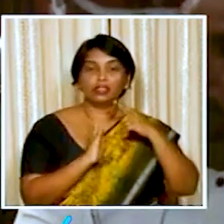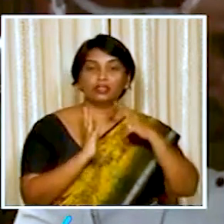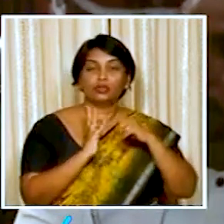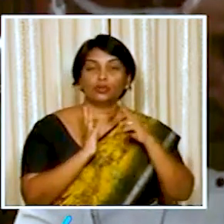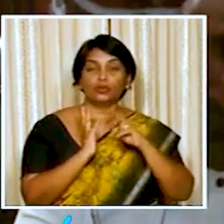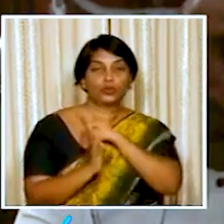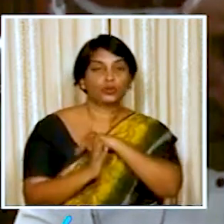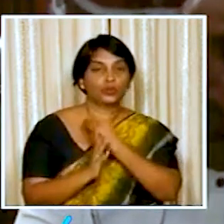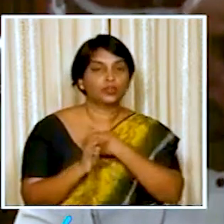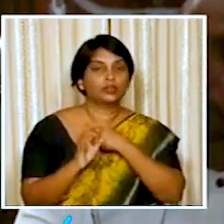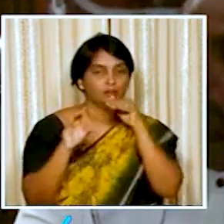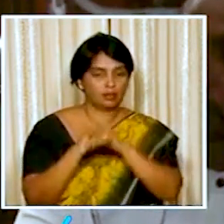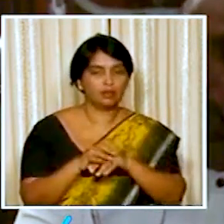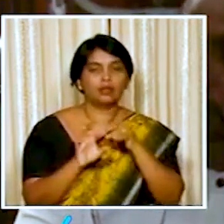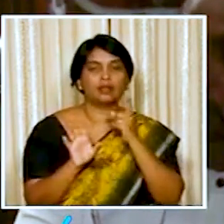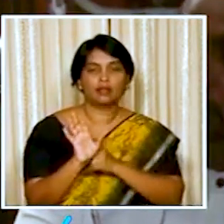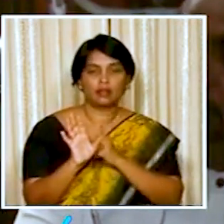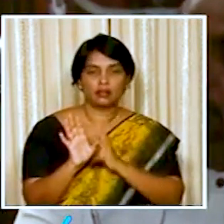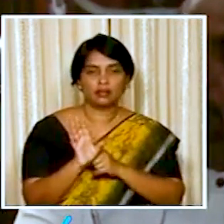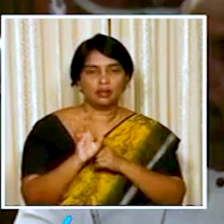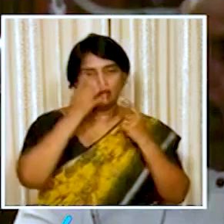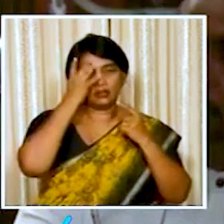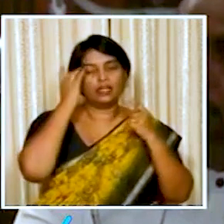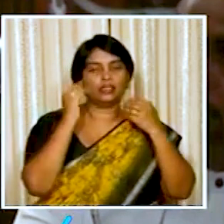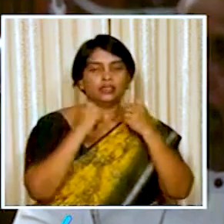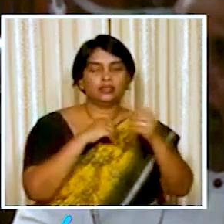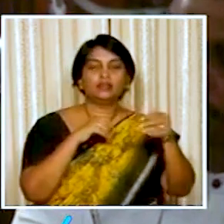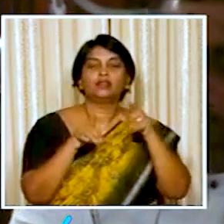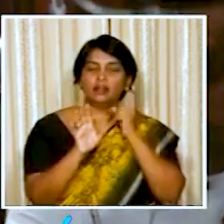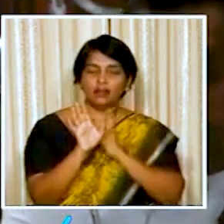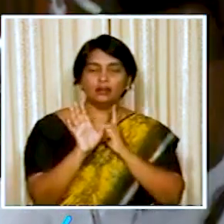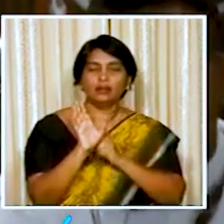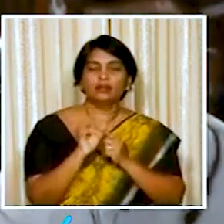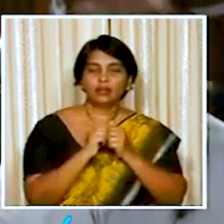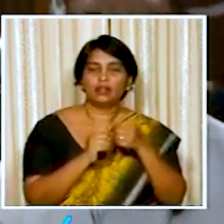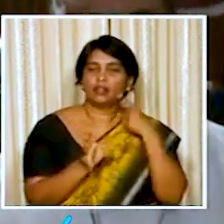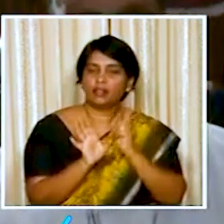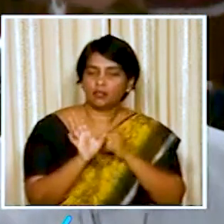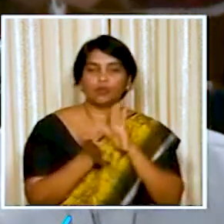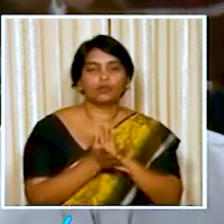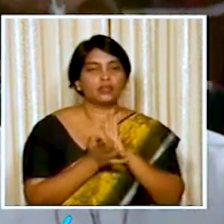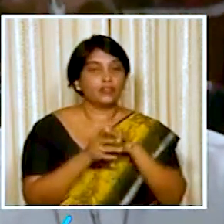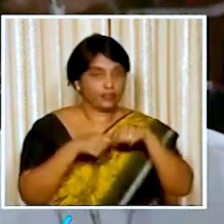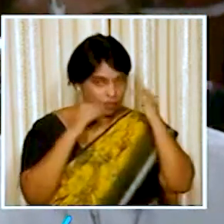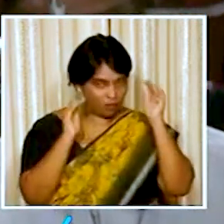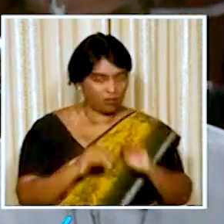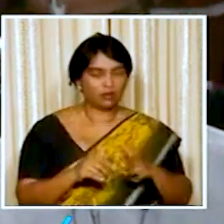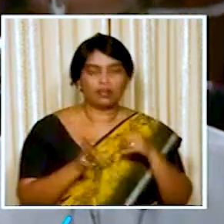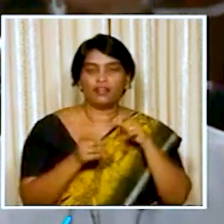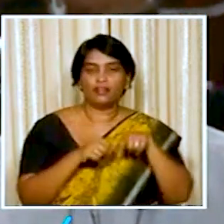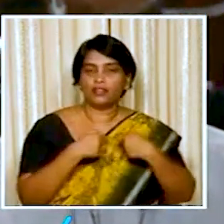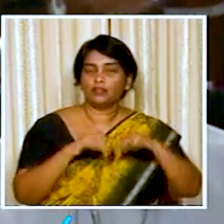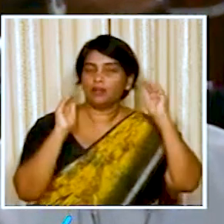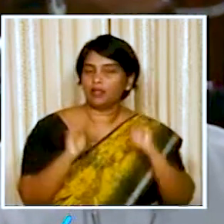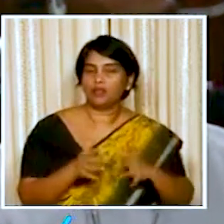හැබැයි අපිට හැමදාම හමුදාවත් එක්ක තමාෂා නැත් හැමදාම මොකක් හරි උත්සවයක් වියදම් අඩු කරලා තියනවද වියදම් අඩු කරන්න පුළුවන් තැන්